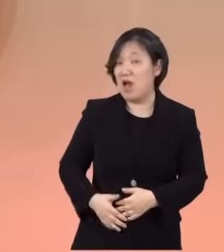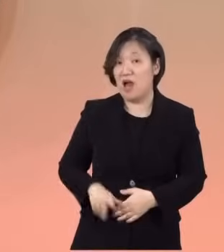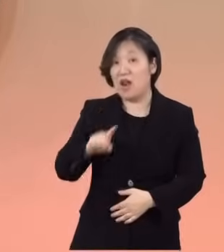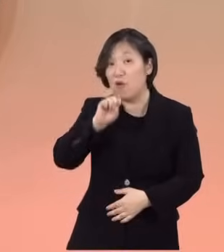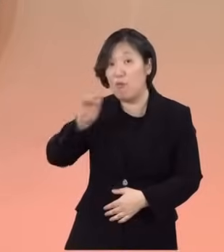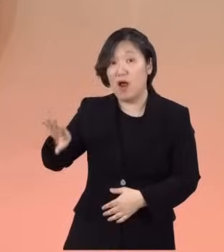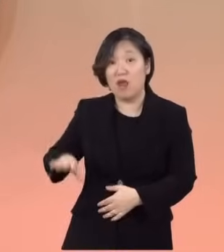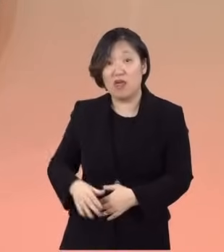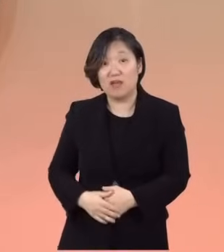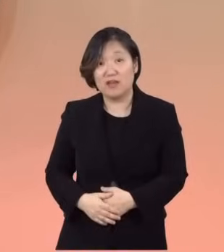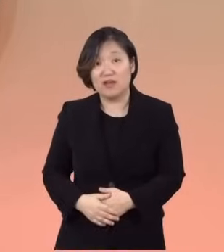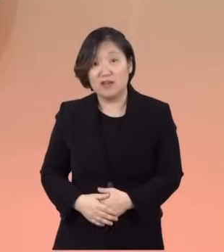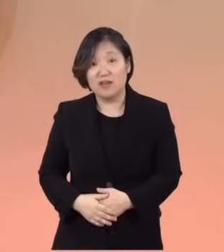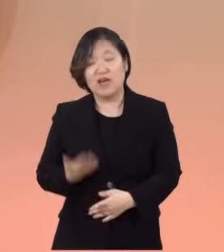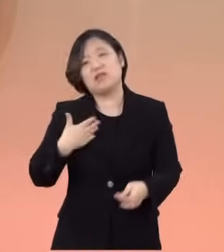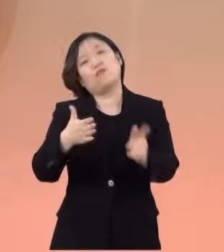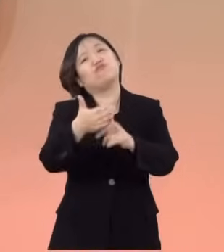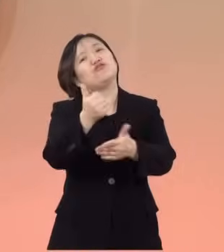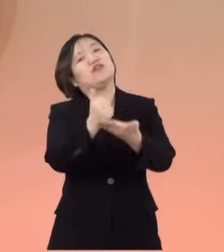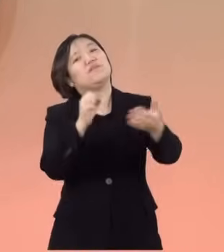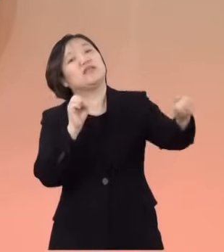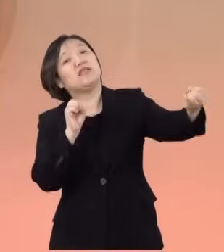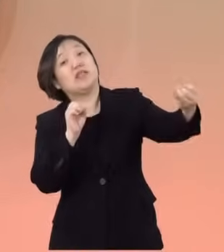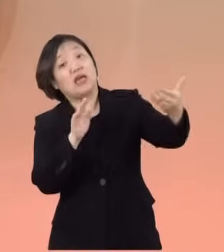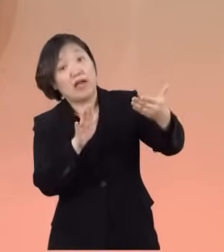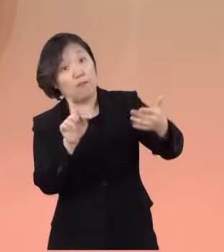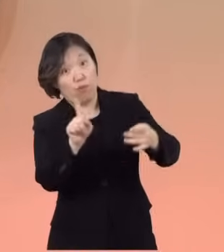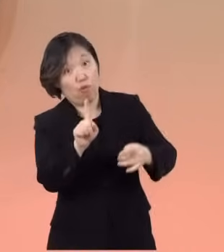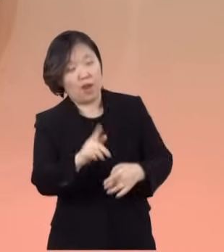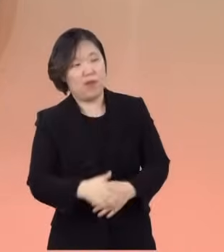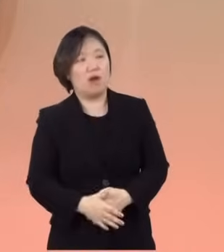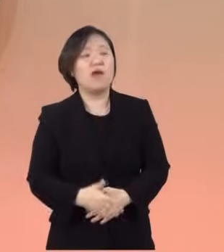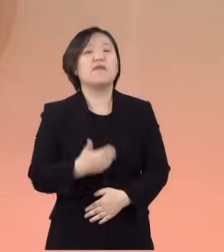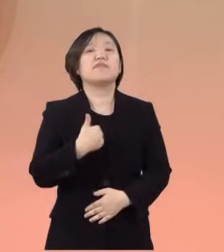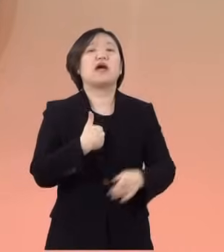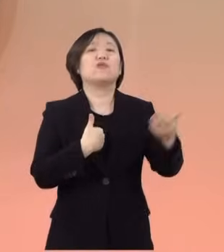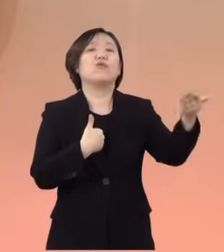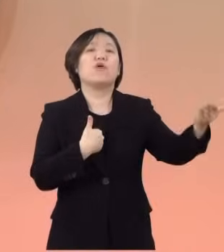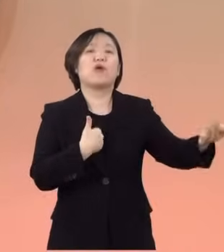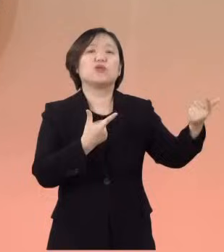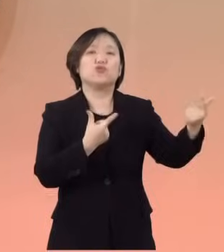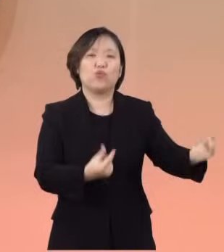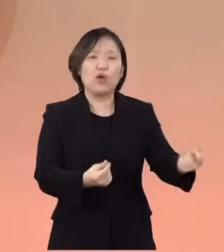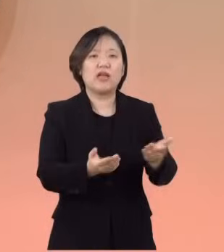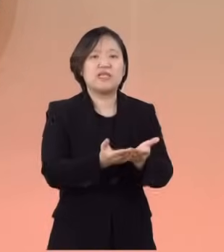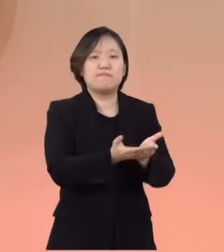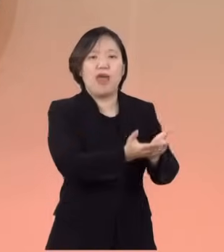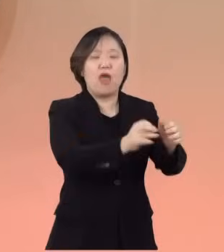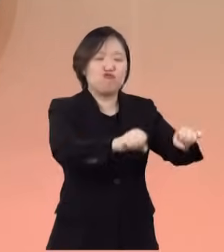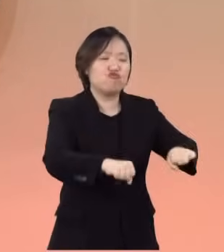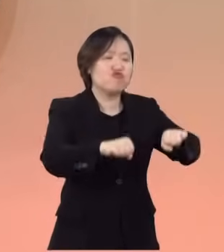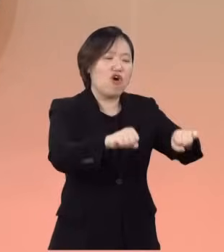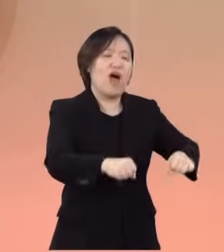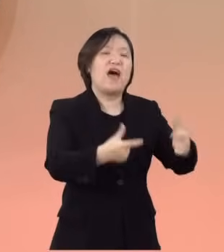부처님께서 이와 같이 말씀하십니다 나도 뱃사공이